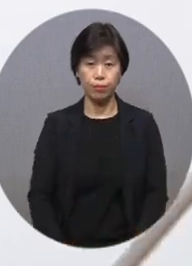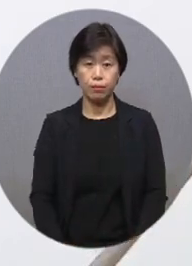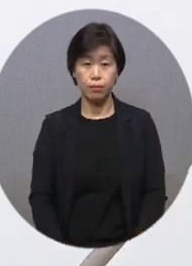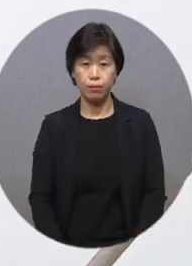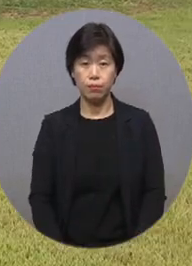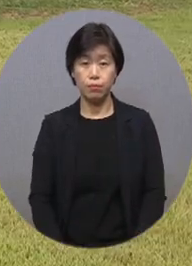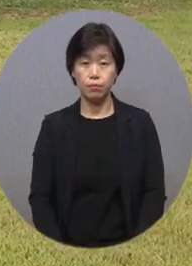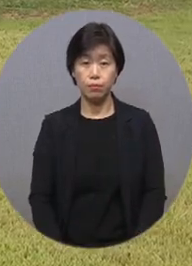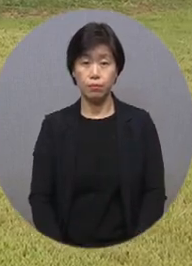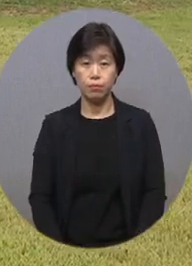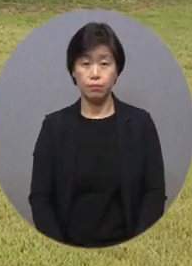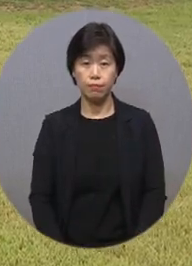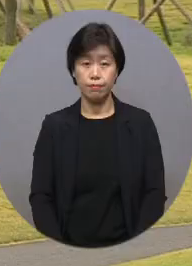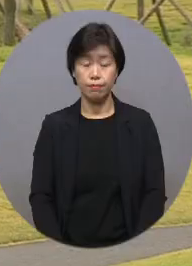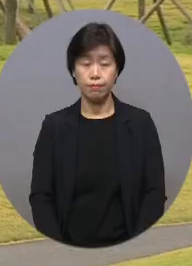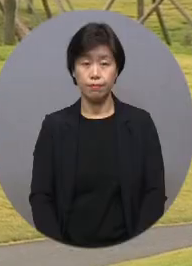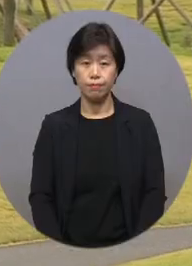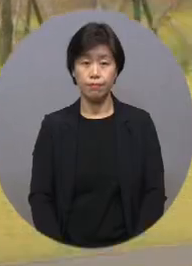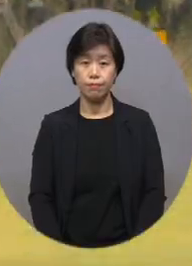볼! 55번?